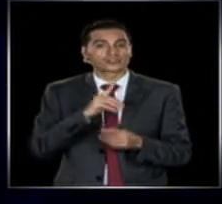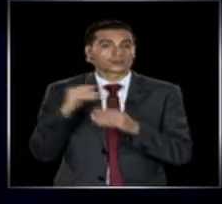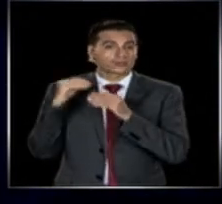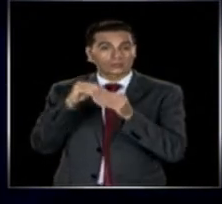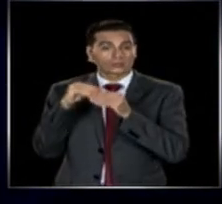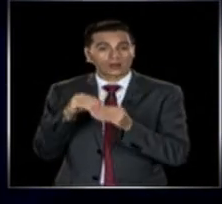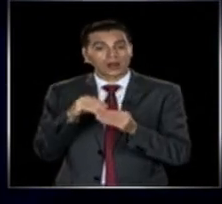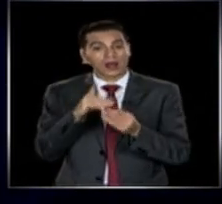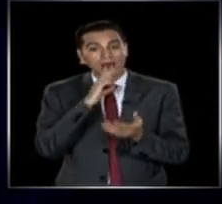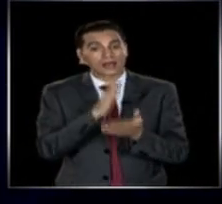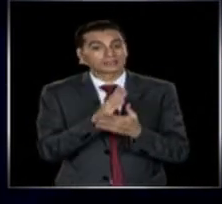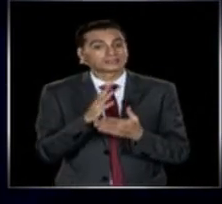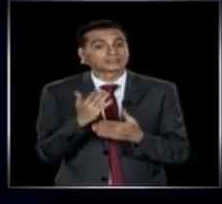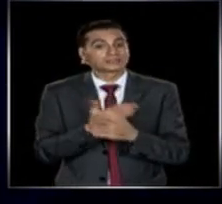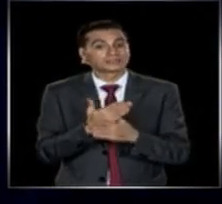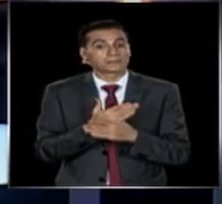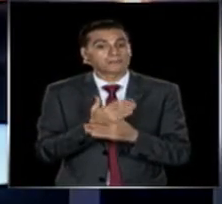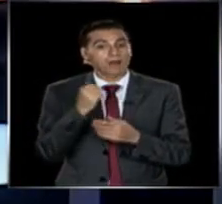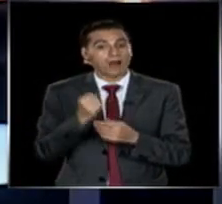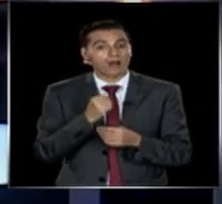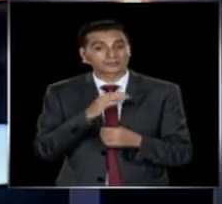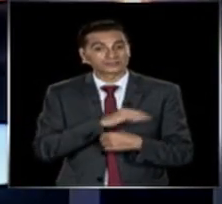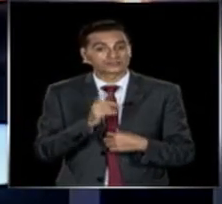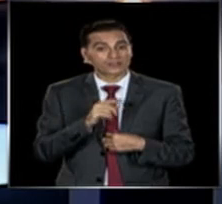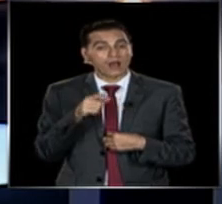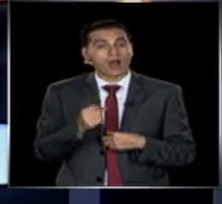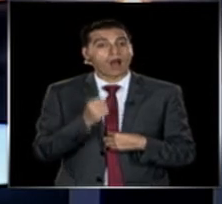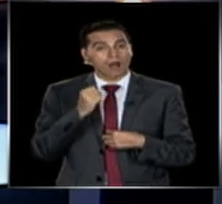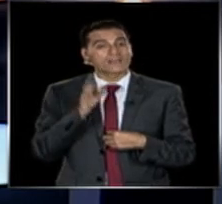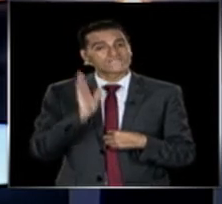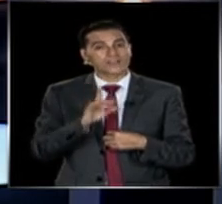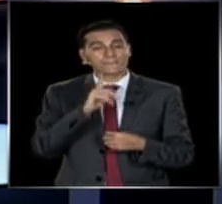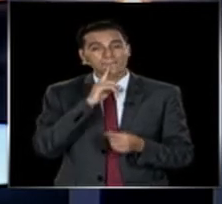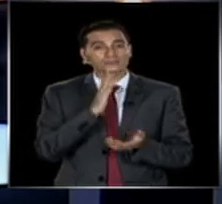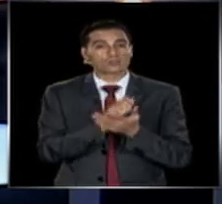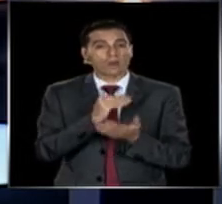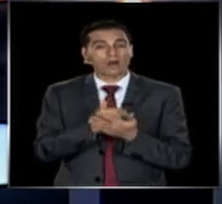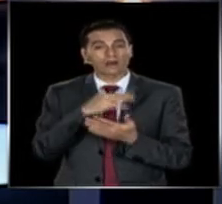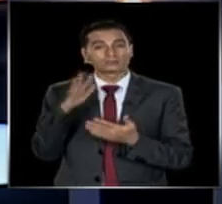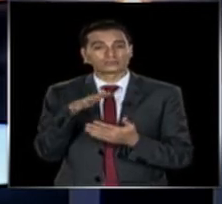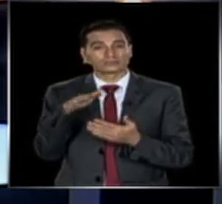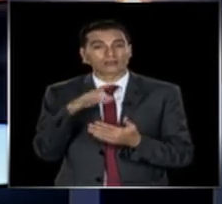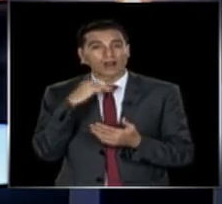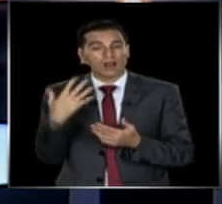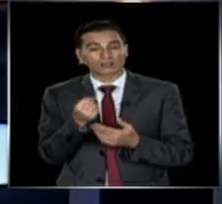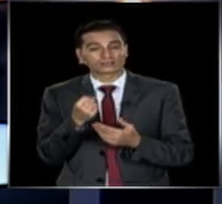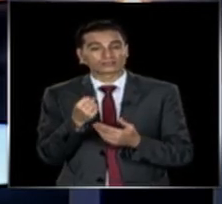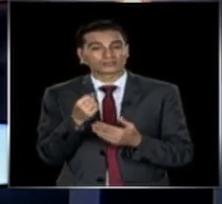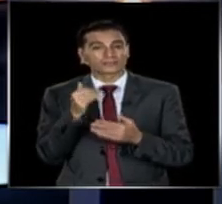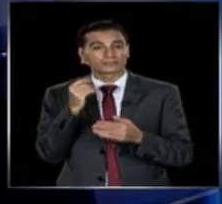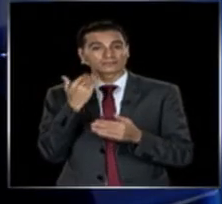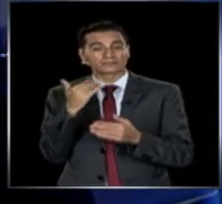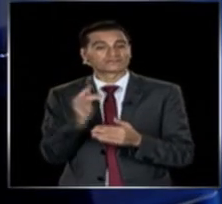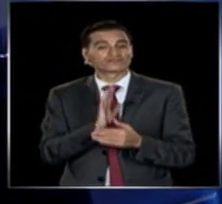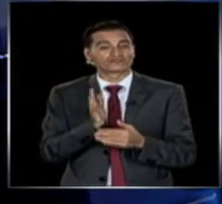محطة قطر لمحطة قطر ما بتستفديش منها؟ لا، هي القطر ماشي، لكن مواصلات عامة ما فيش مواصلات عامة تانية في الأقاليم